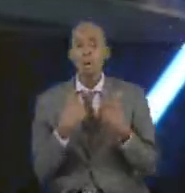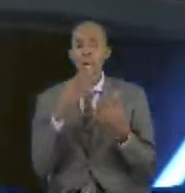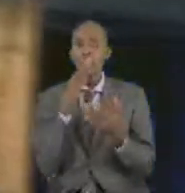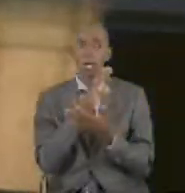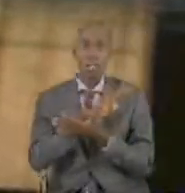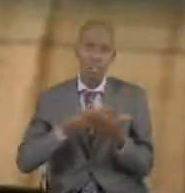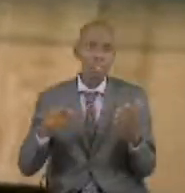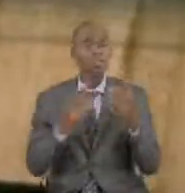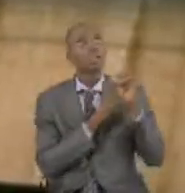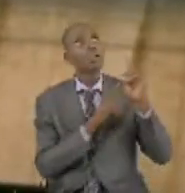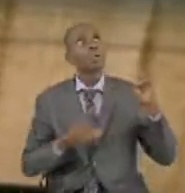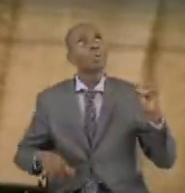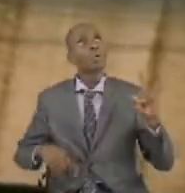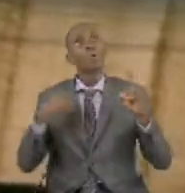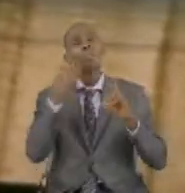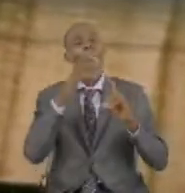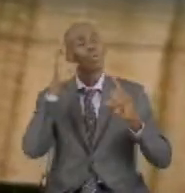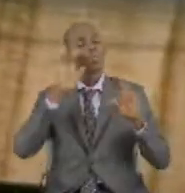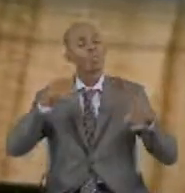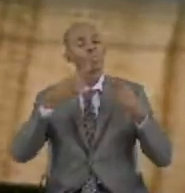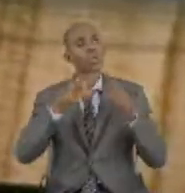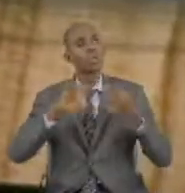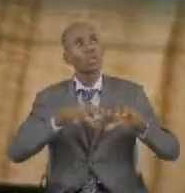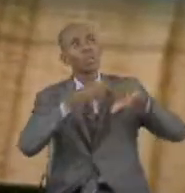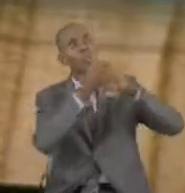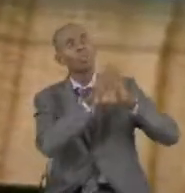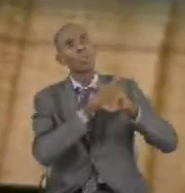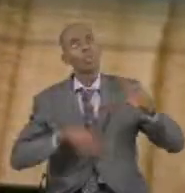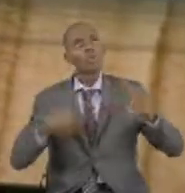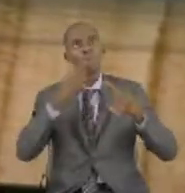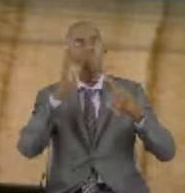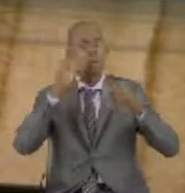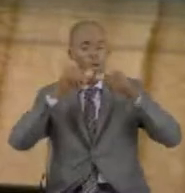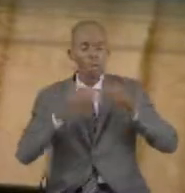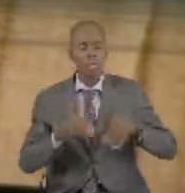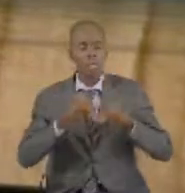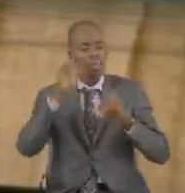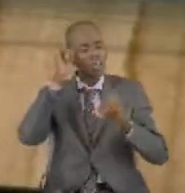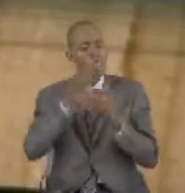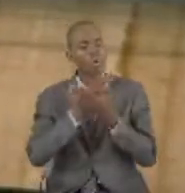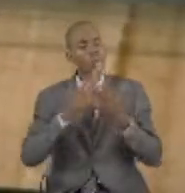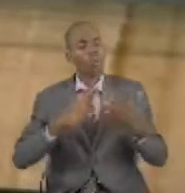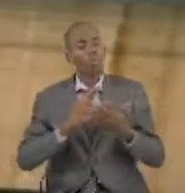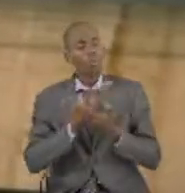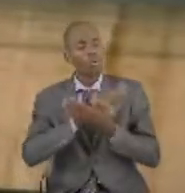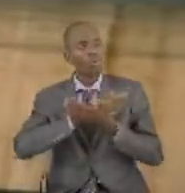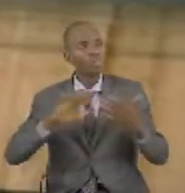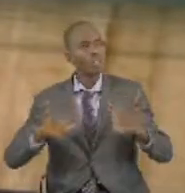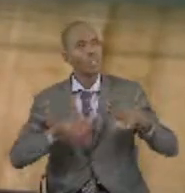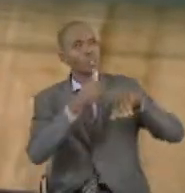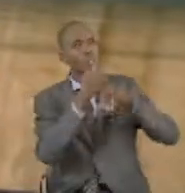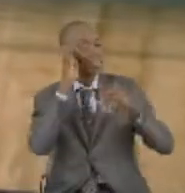au seigneur qui montrera à la montagne du seigneur et qui restera dans sa - saintes sur les lacs à